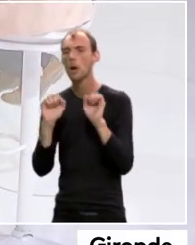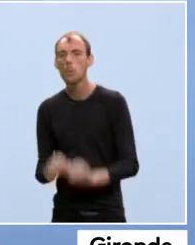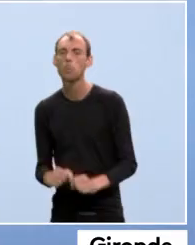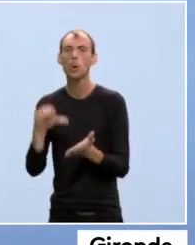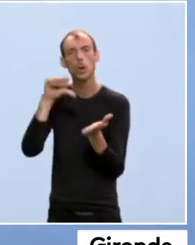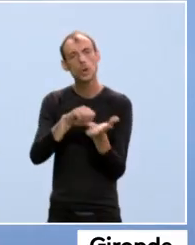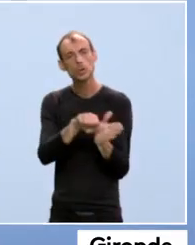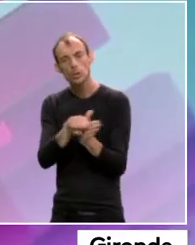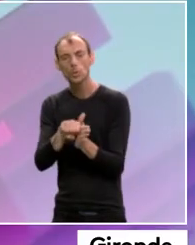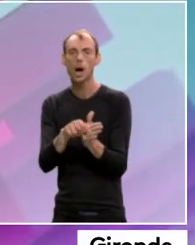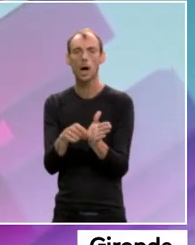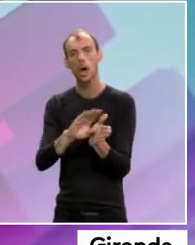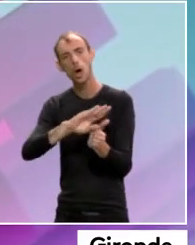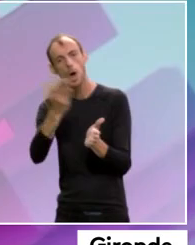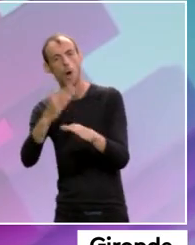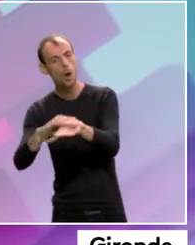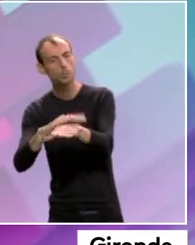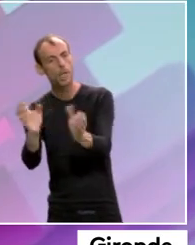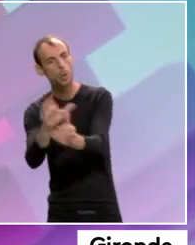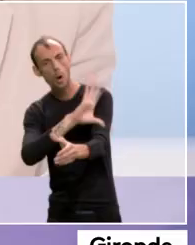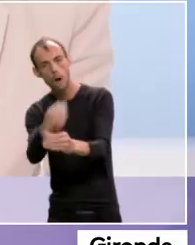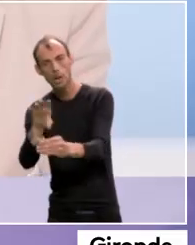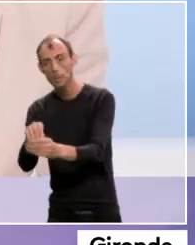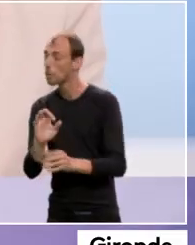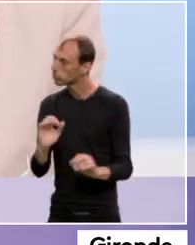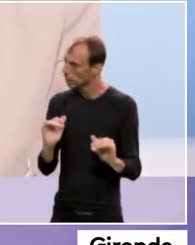pas des candidats